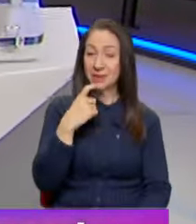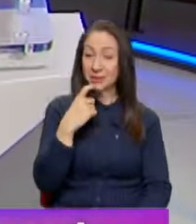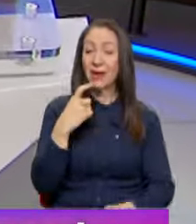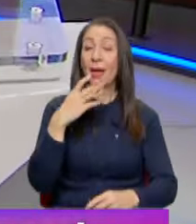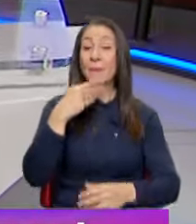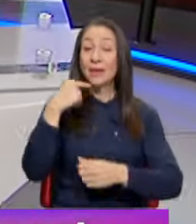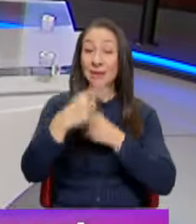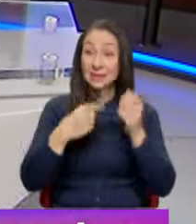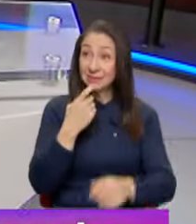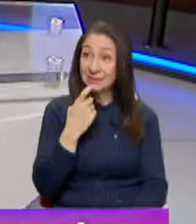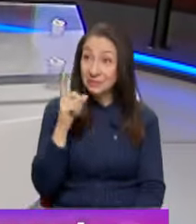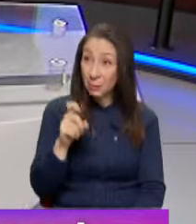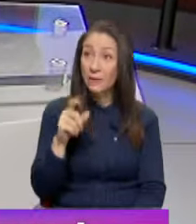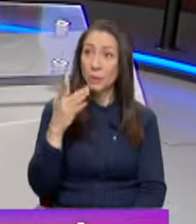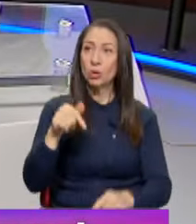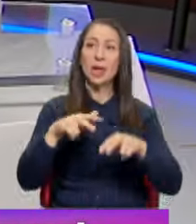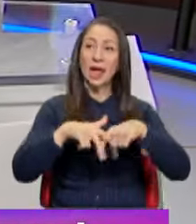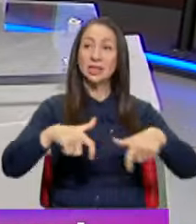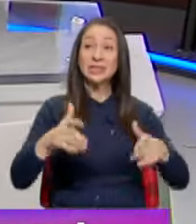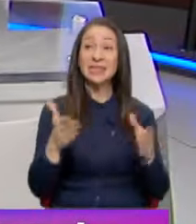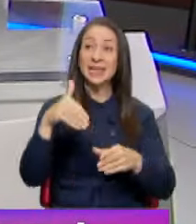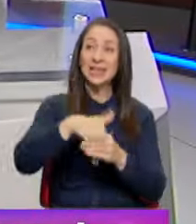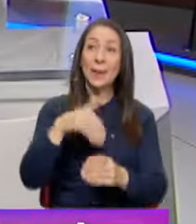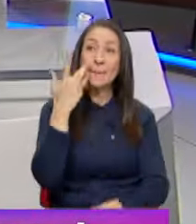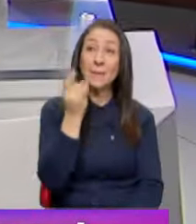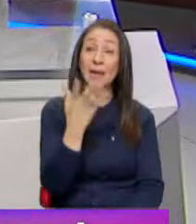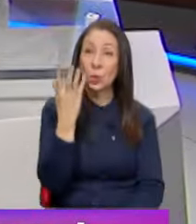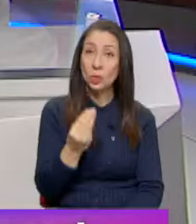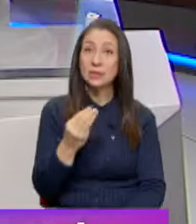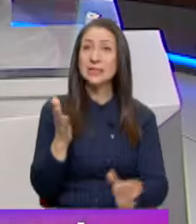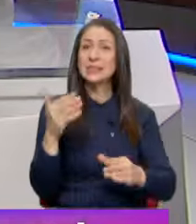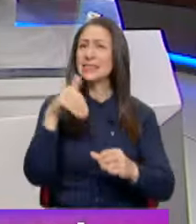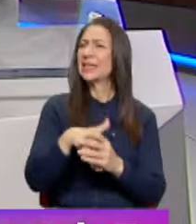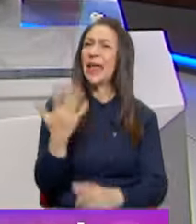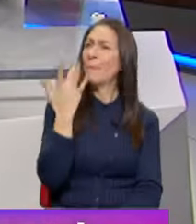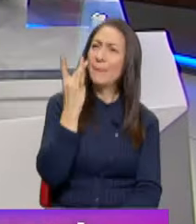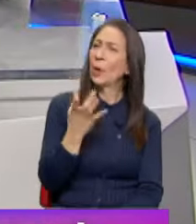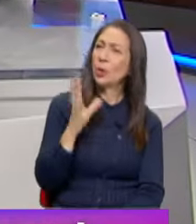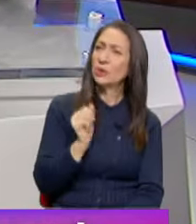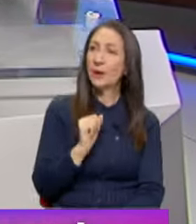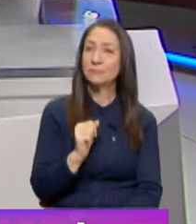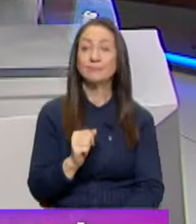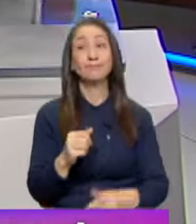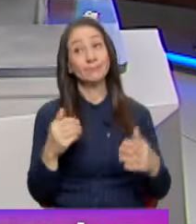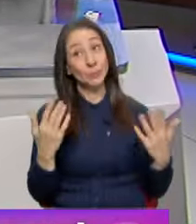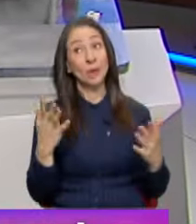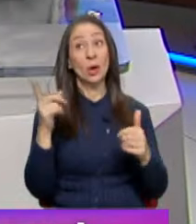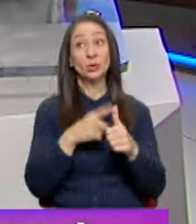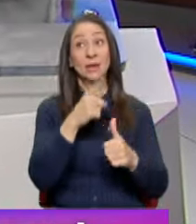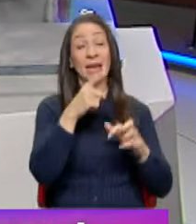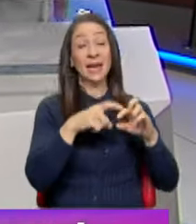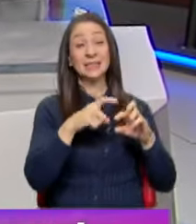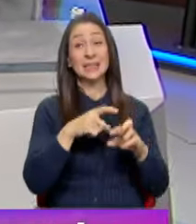emeklilerin senesi mi ve bugünkü başlığımız da sandıkta belli olur sandıkta ne belli olur acaba Tabii Öncelikle